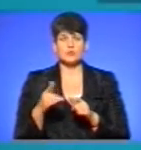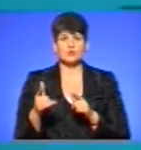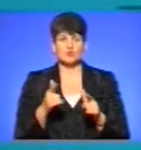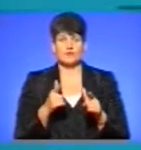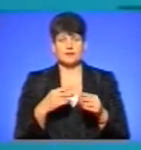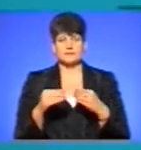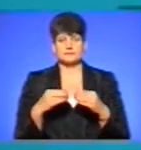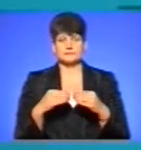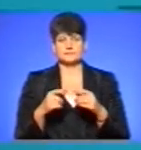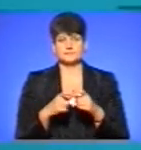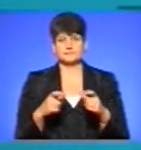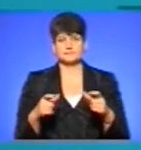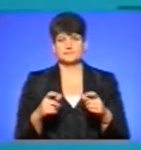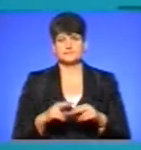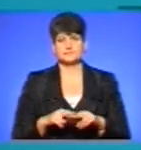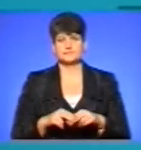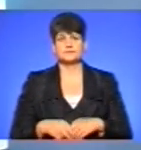ID-картка.